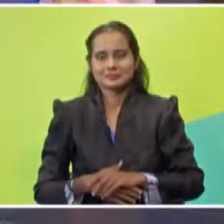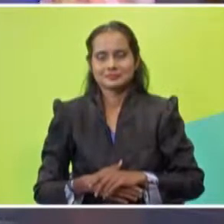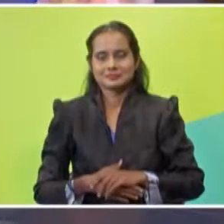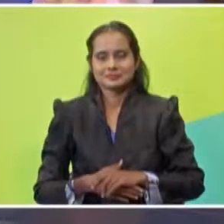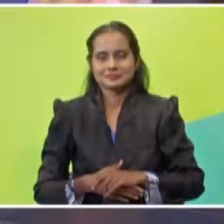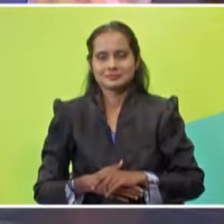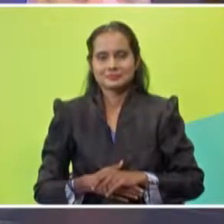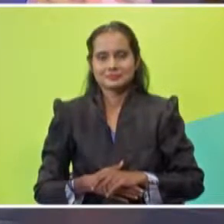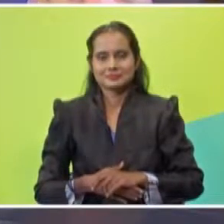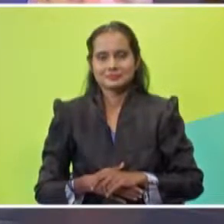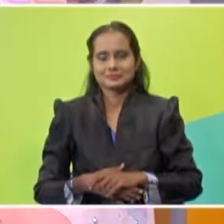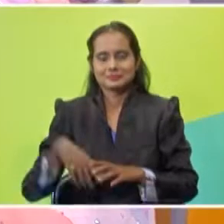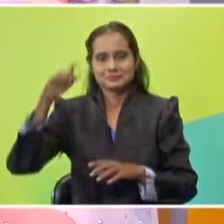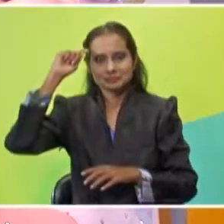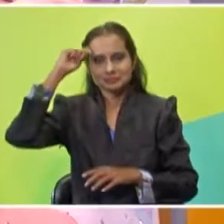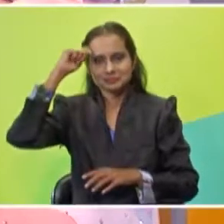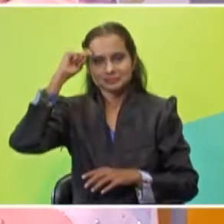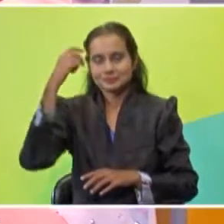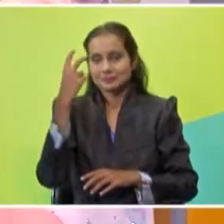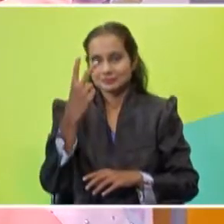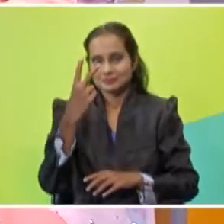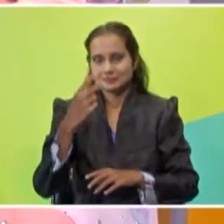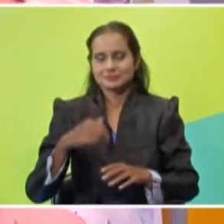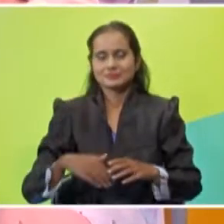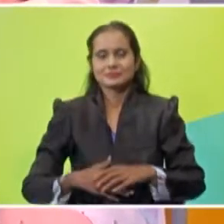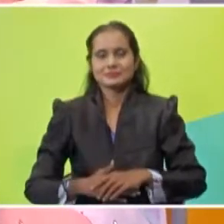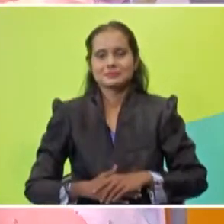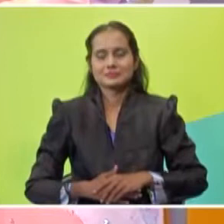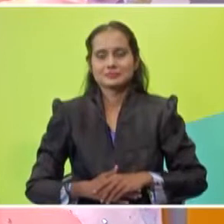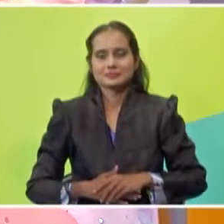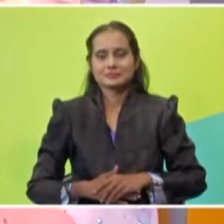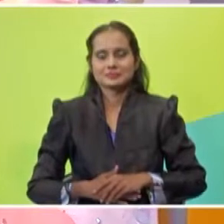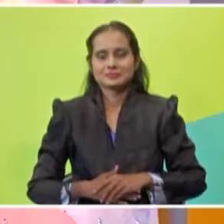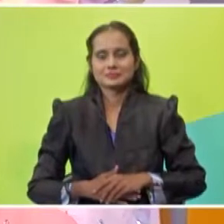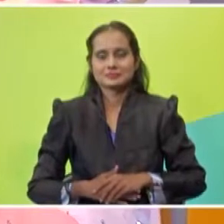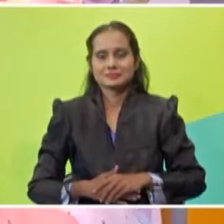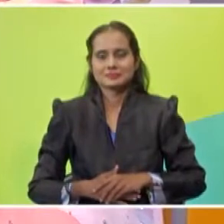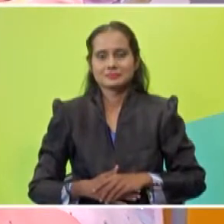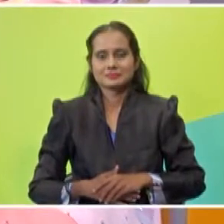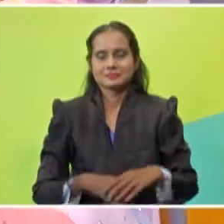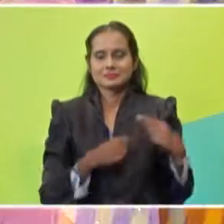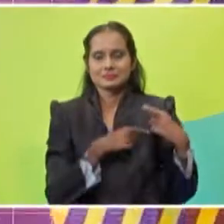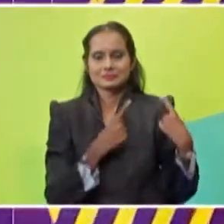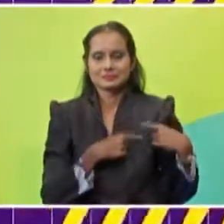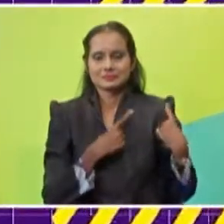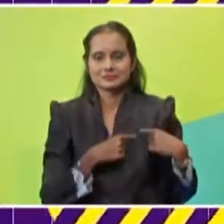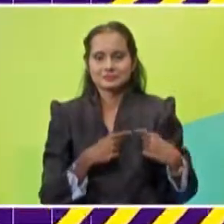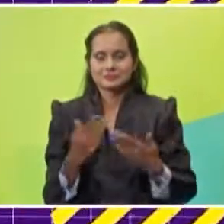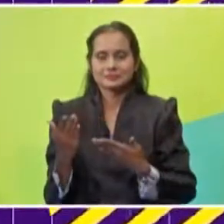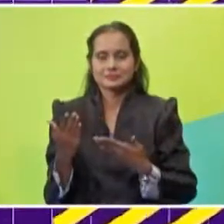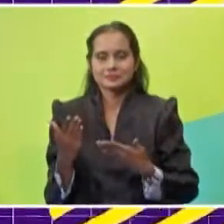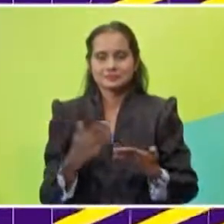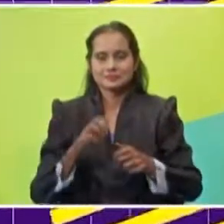oke untuk teka-teki yang kedua Oke kita coba cek dulu hati-hati membawa bungkusan